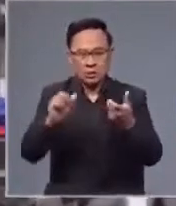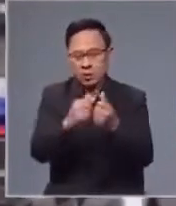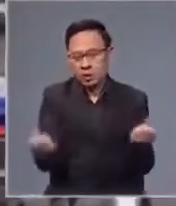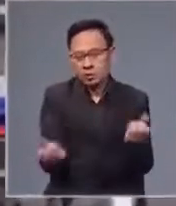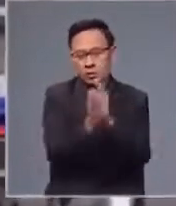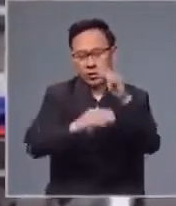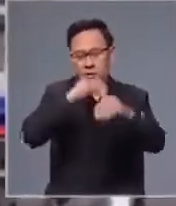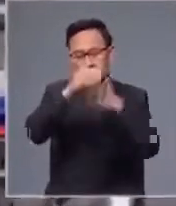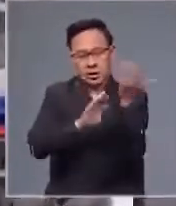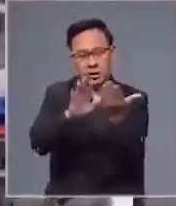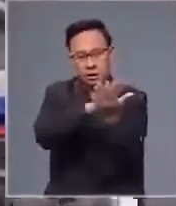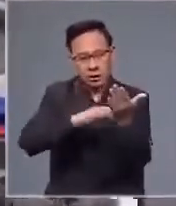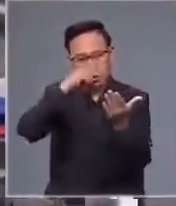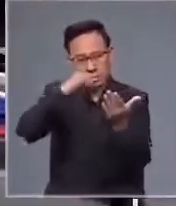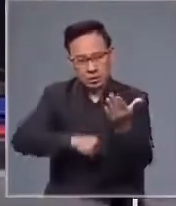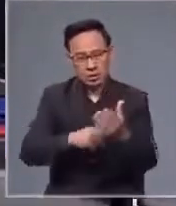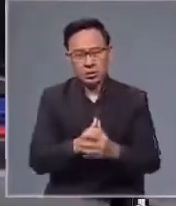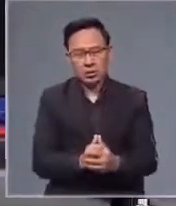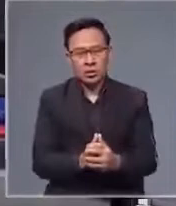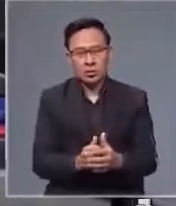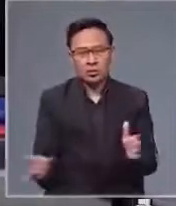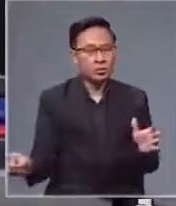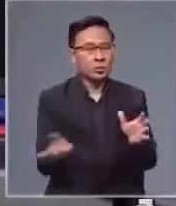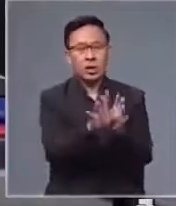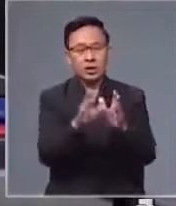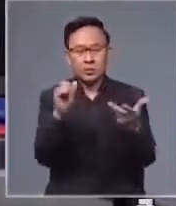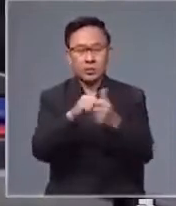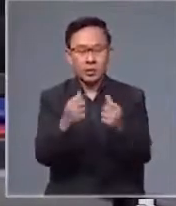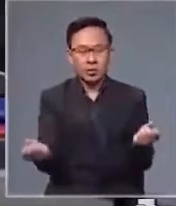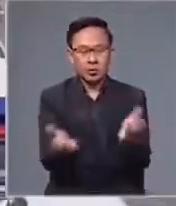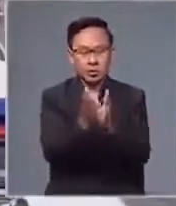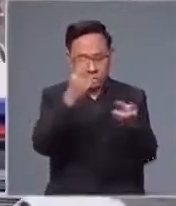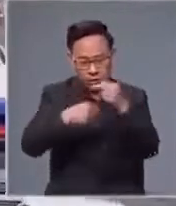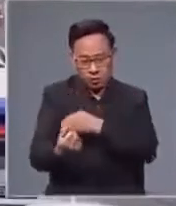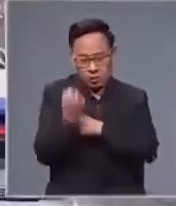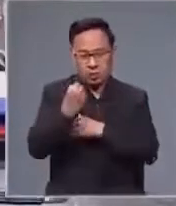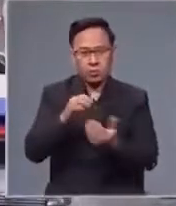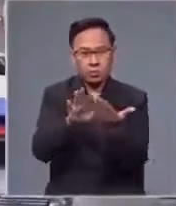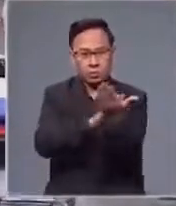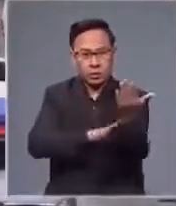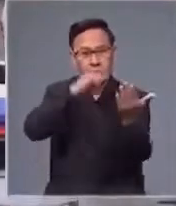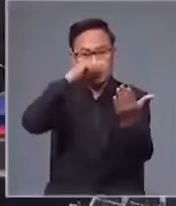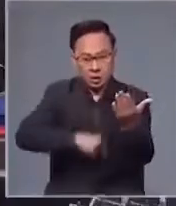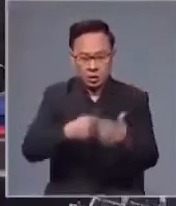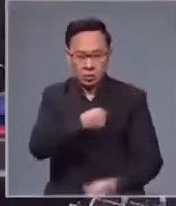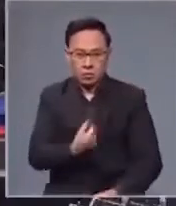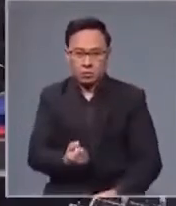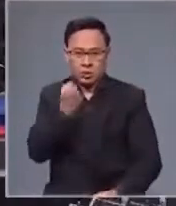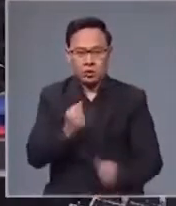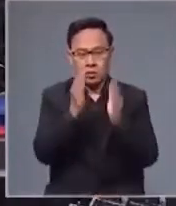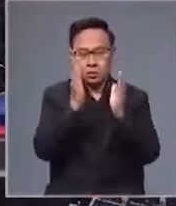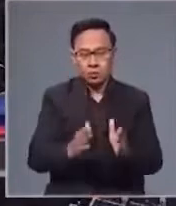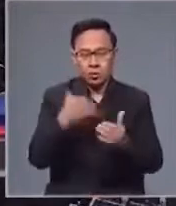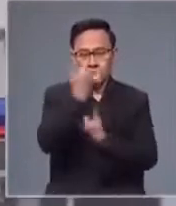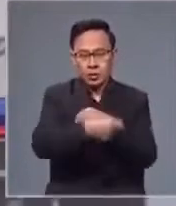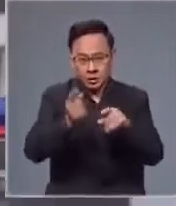ในด้านต่างๆอย่างรุนแรงจนส่งผลกระทบไปสู่ความมั่นคงของประเทศความเชื่อถือของประเทศลดล